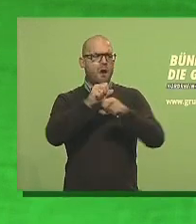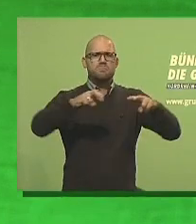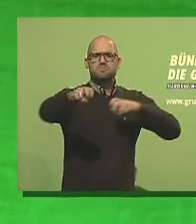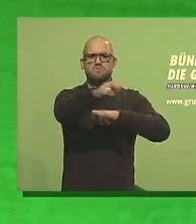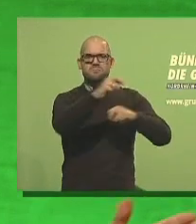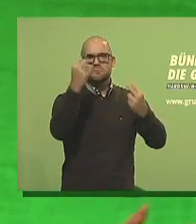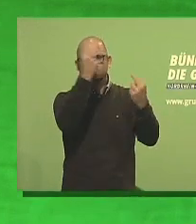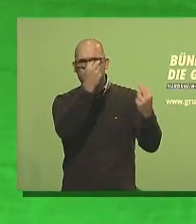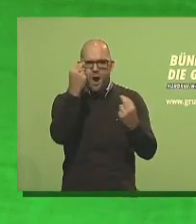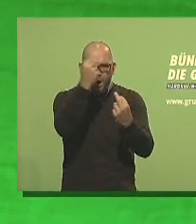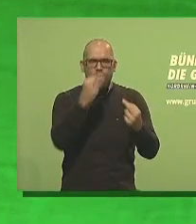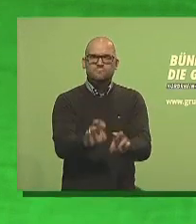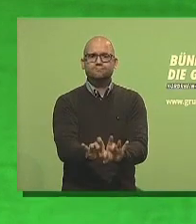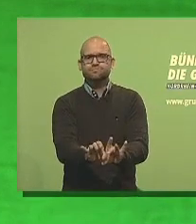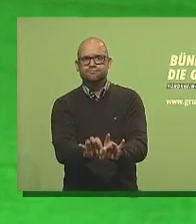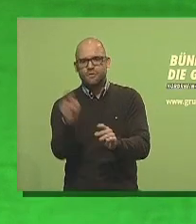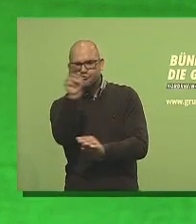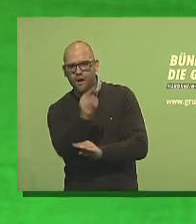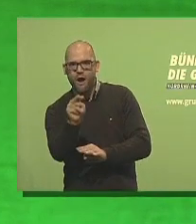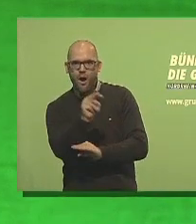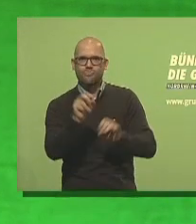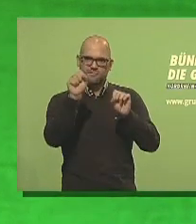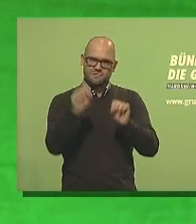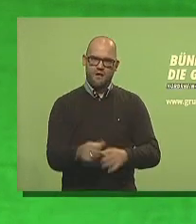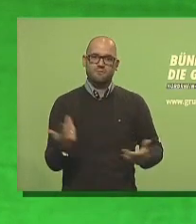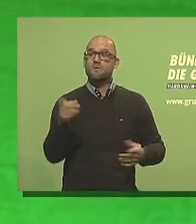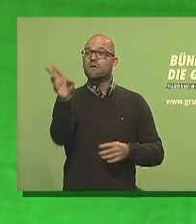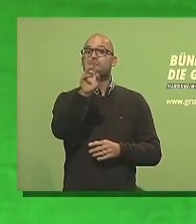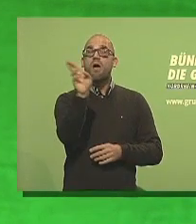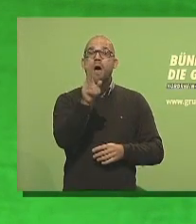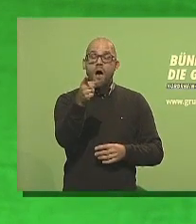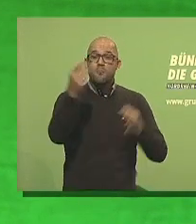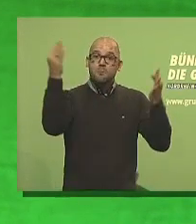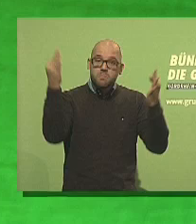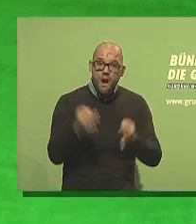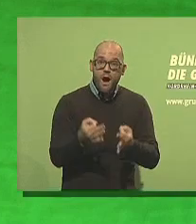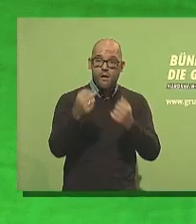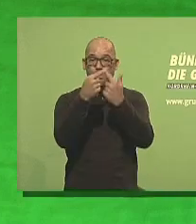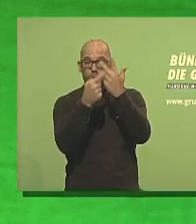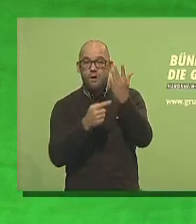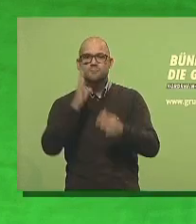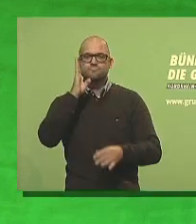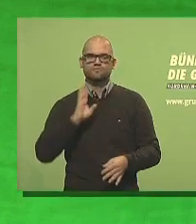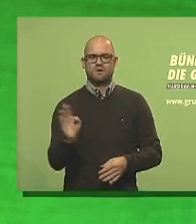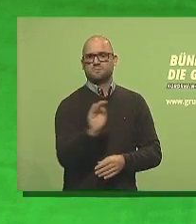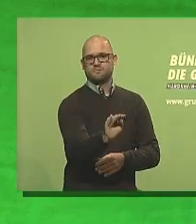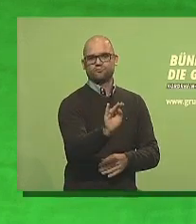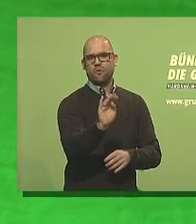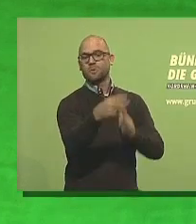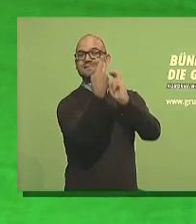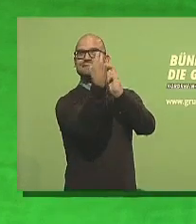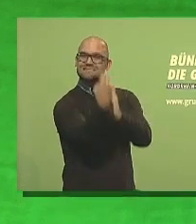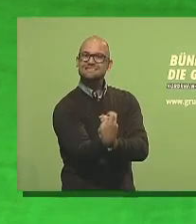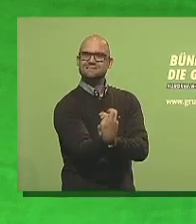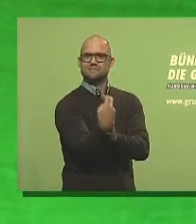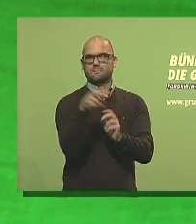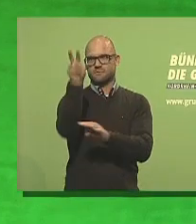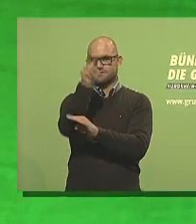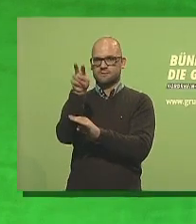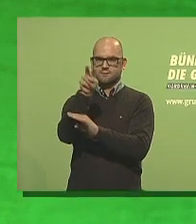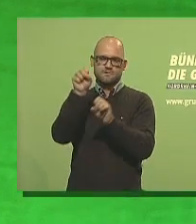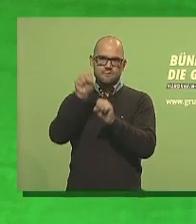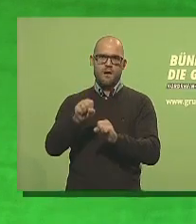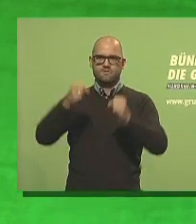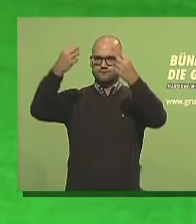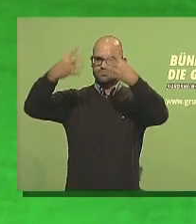die das benötigen, können sich dort eben an den Monitor hinsetzen und das wahrnehmen. Ich muss aber auch noch ein bisschen was Selbstkritisches an der Stelle